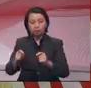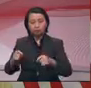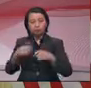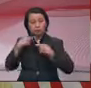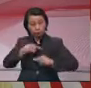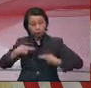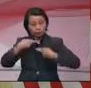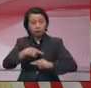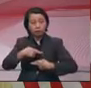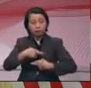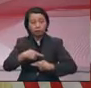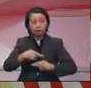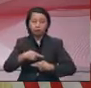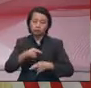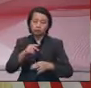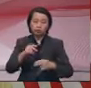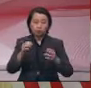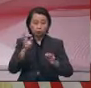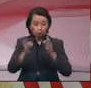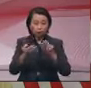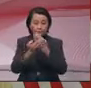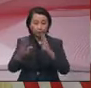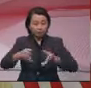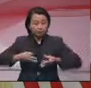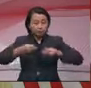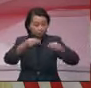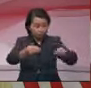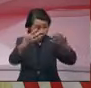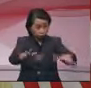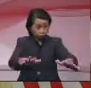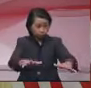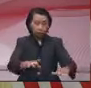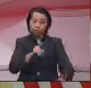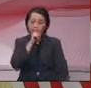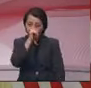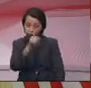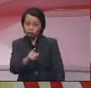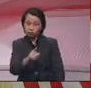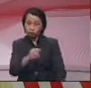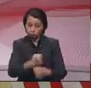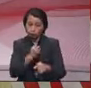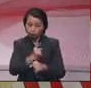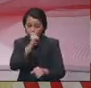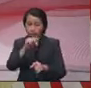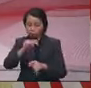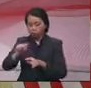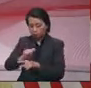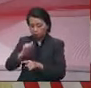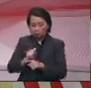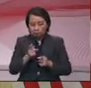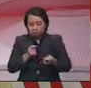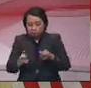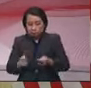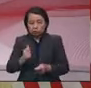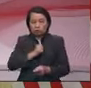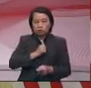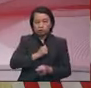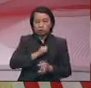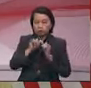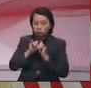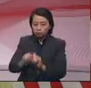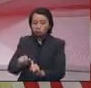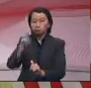dan sebagainya, walaupun kebebasan telah diberikan, pastikan amalkan kawalan kendiri bagi